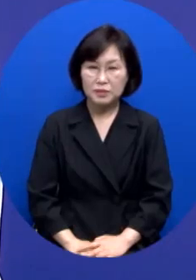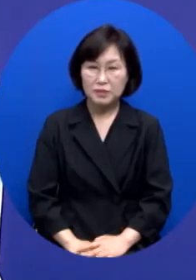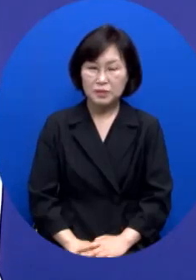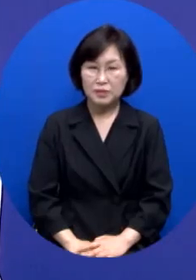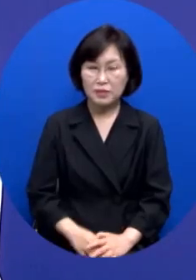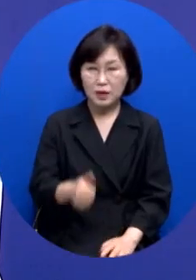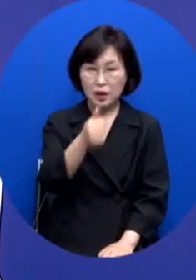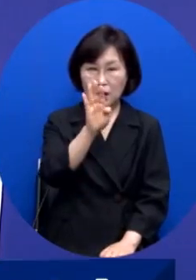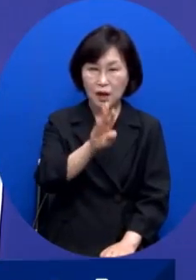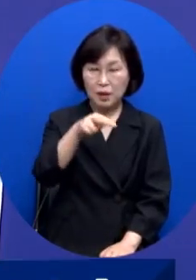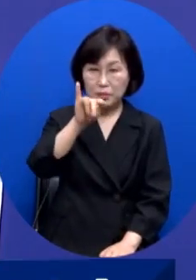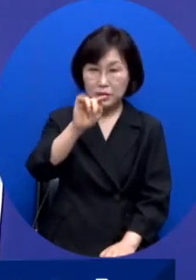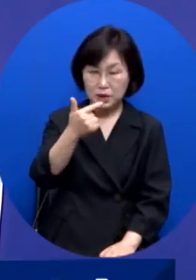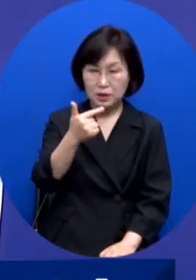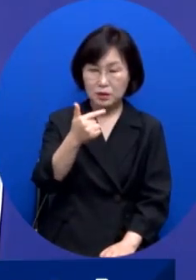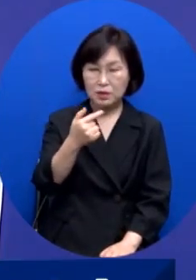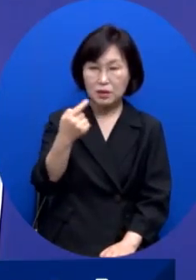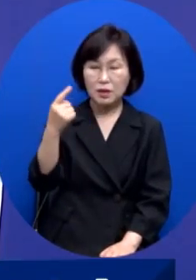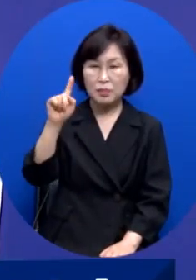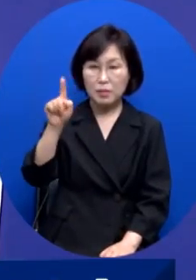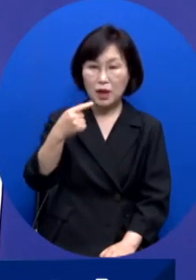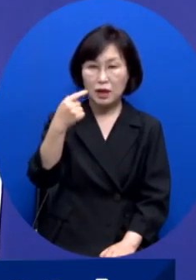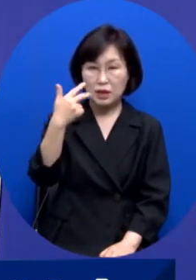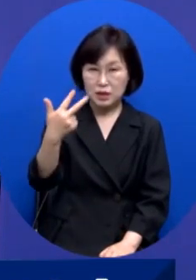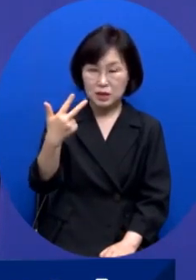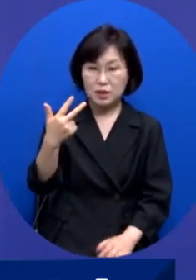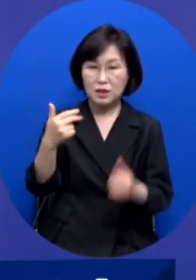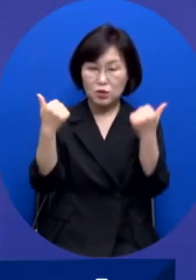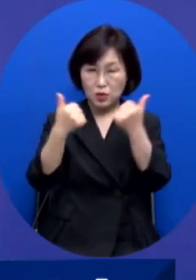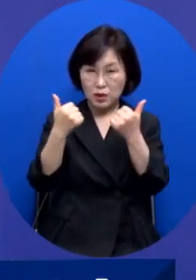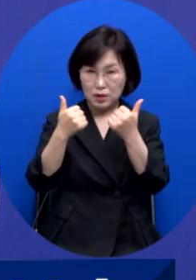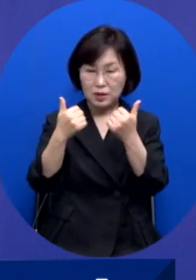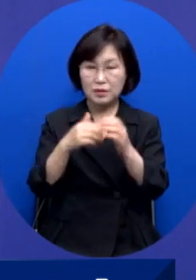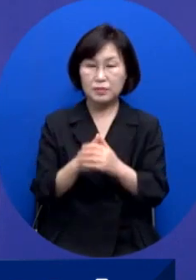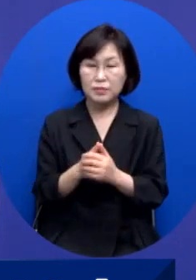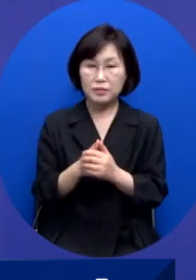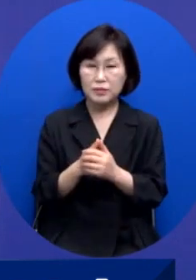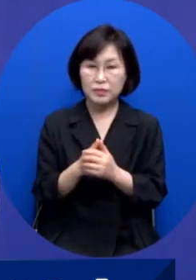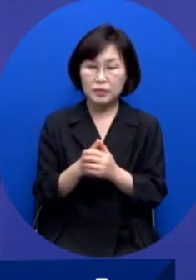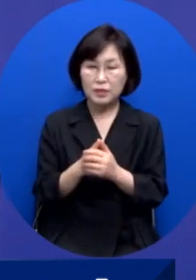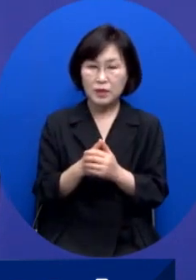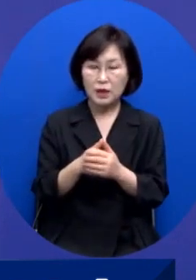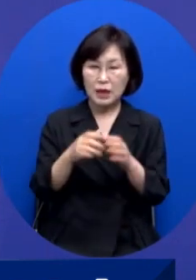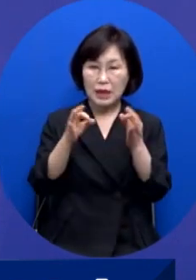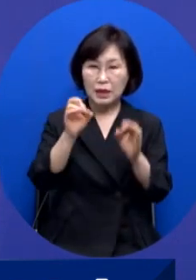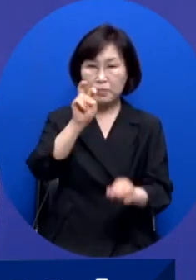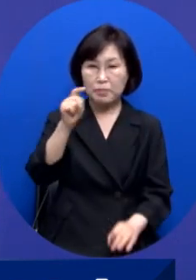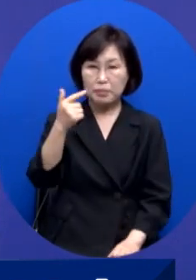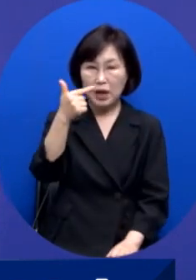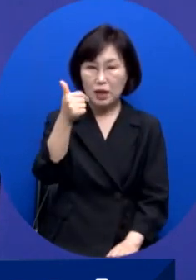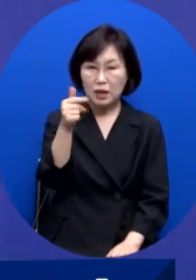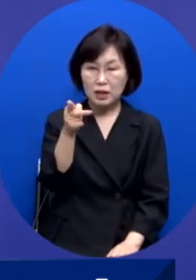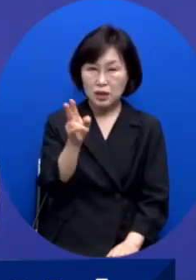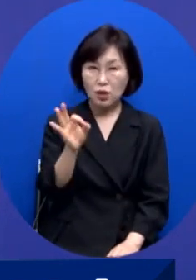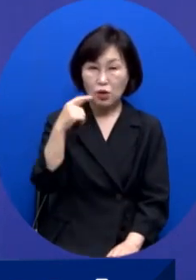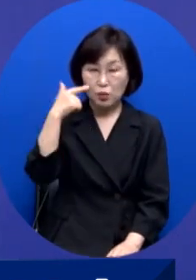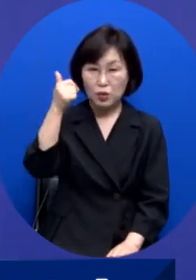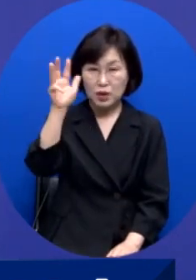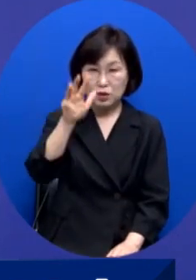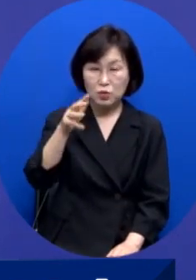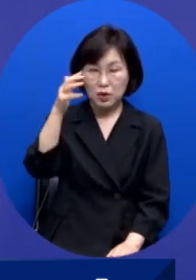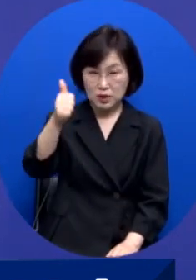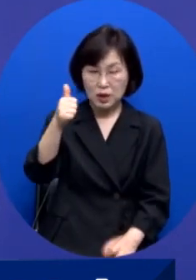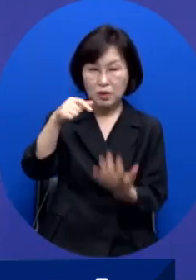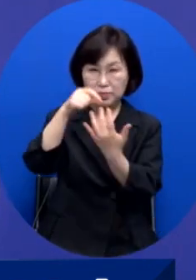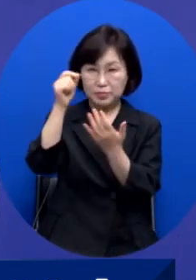대한예술계장로회 합신총회가 107회 총회를 개회했습니다. 총회장에는 친구들교회 김만영 목사를 선출했다고 하는데요. 이번에는